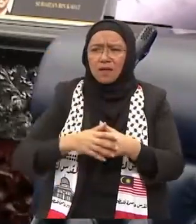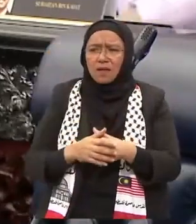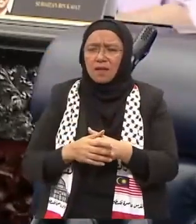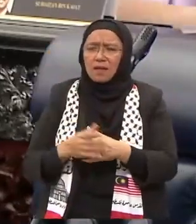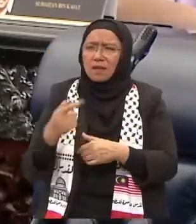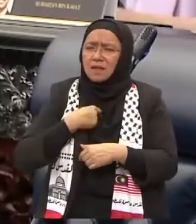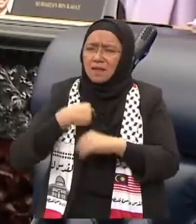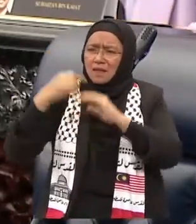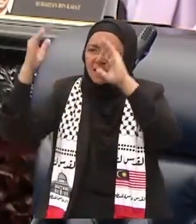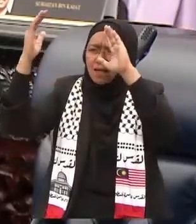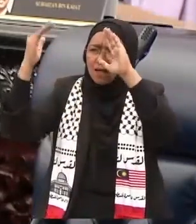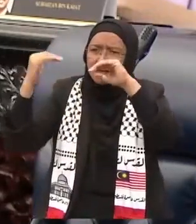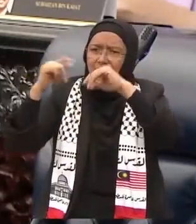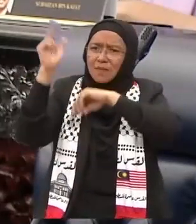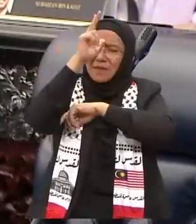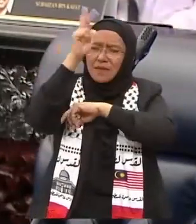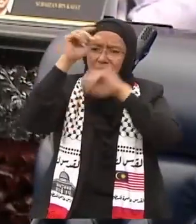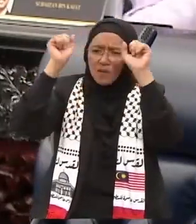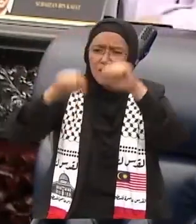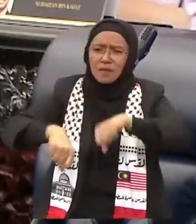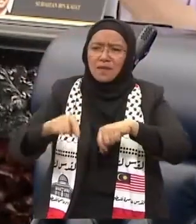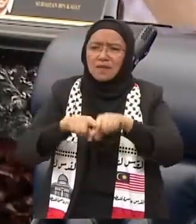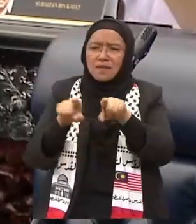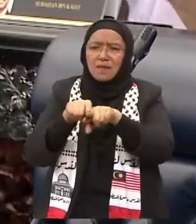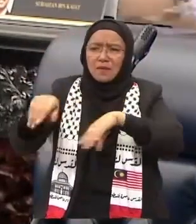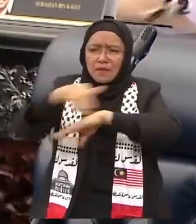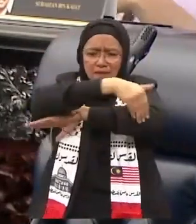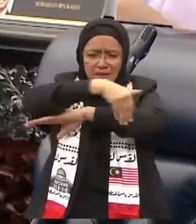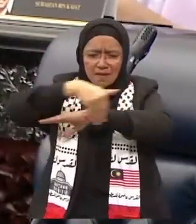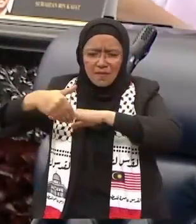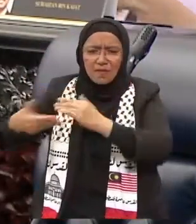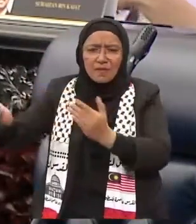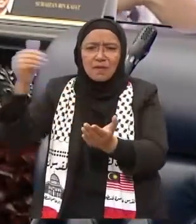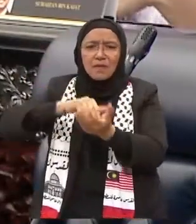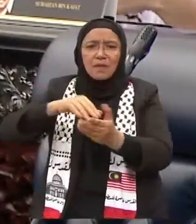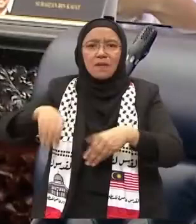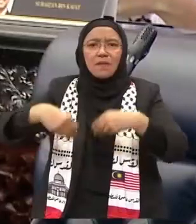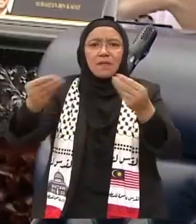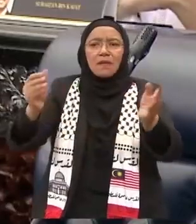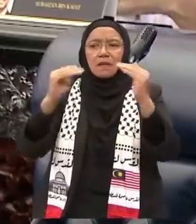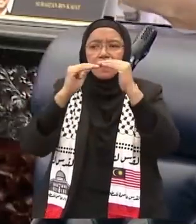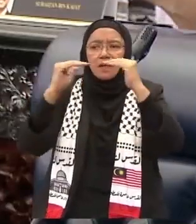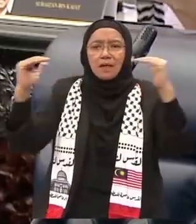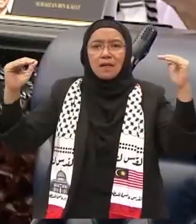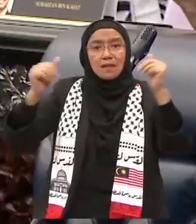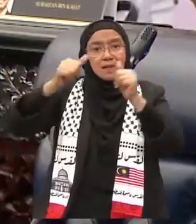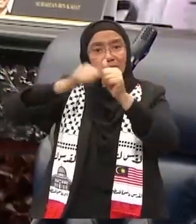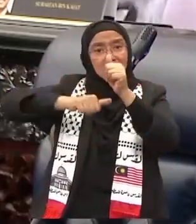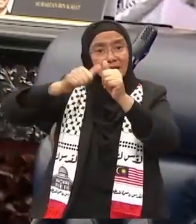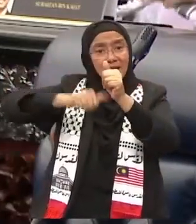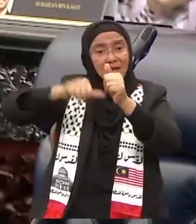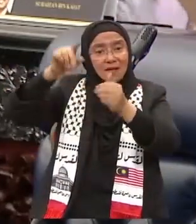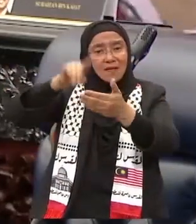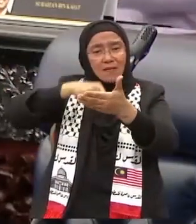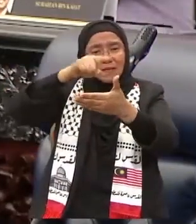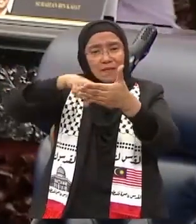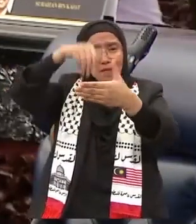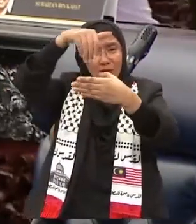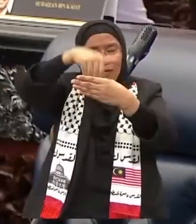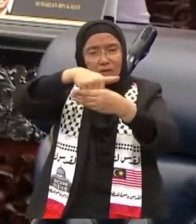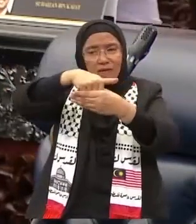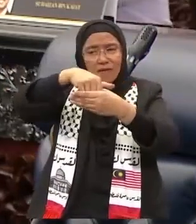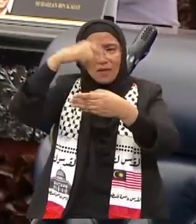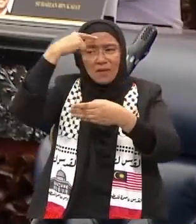semula memberi justifikasi dan keadilan kepada setiap pengundi dalam memberi